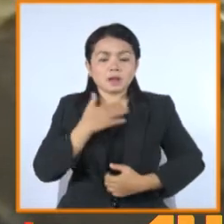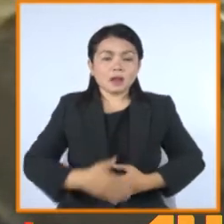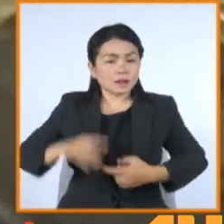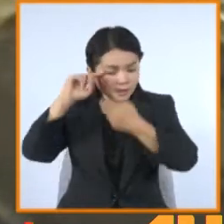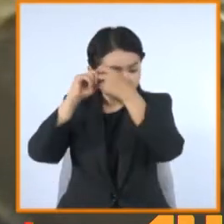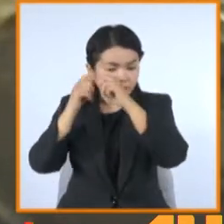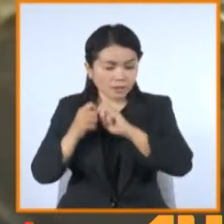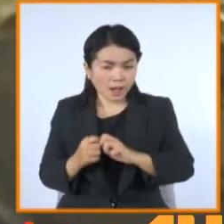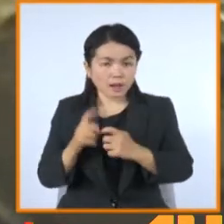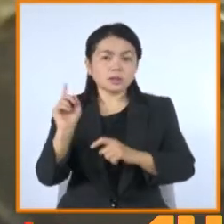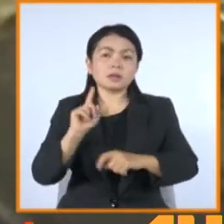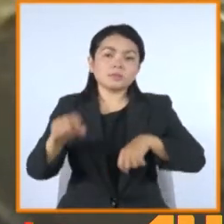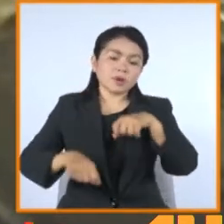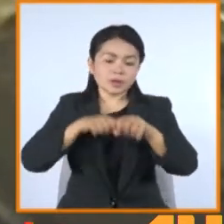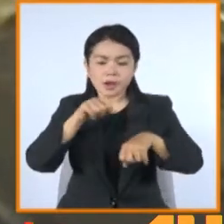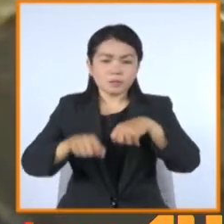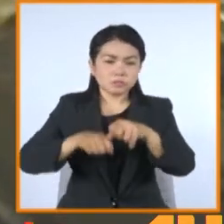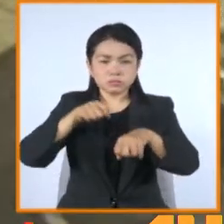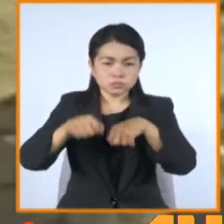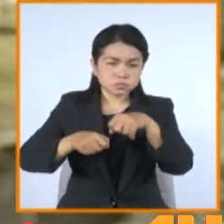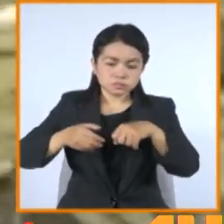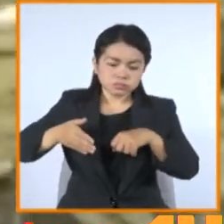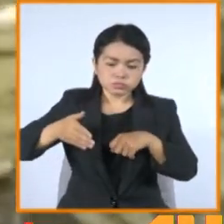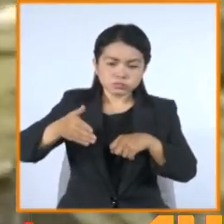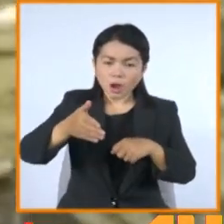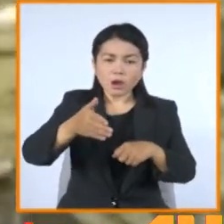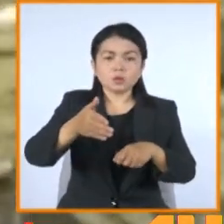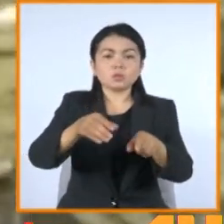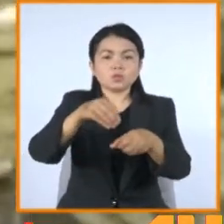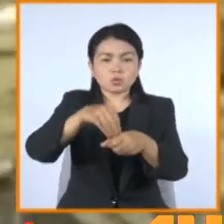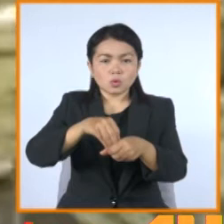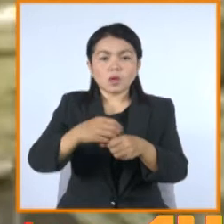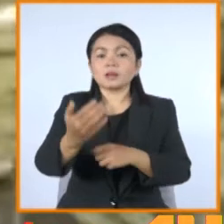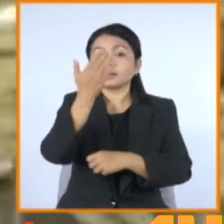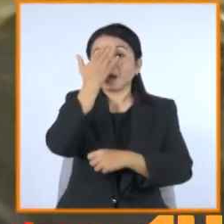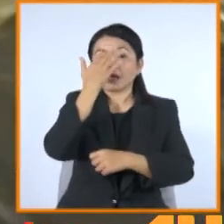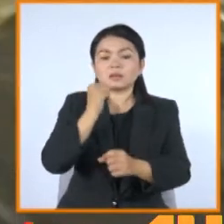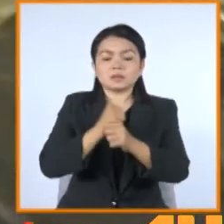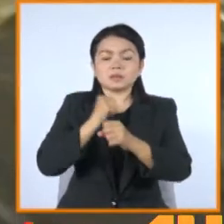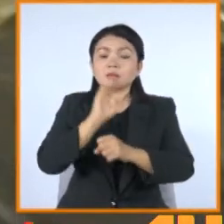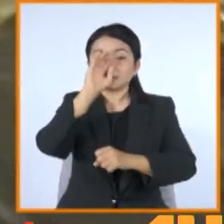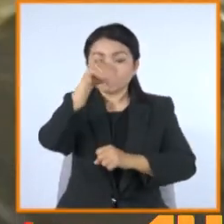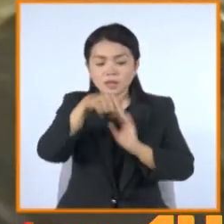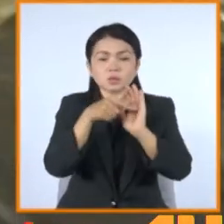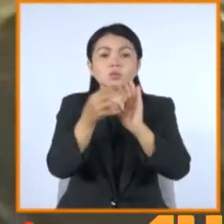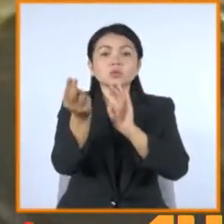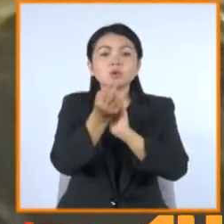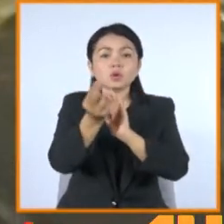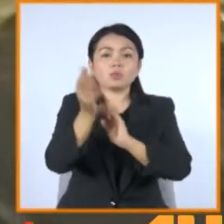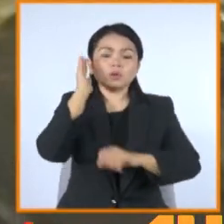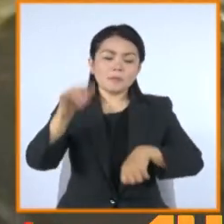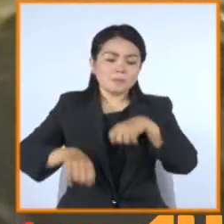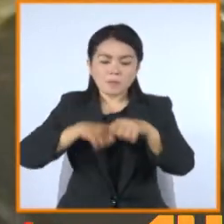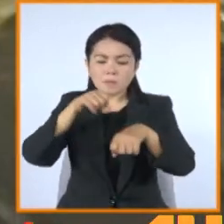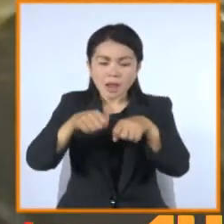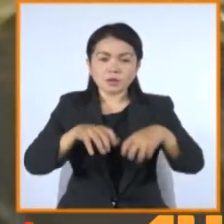ณะที่เจ้าตัวนั้นปั่นจักรยานบนถนนประจักษ์10ศิลปาคมค่ะหน้าสำนักงานเทศบาลเมืองหนองคายจนน้องเดฟนั้นเสีย